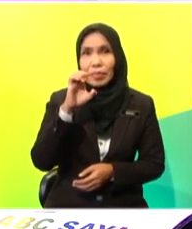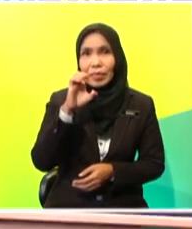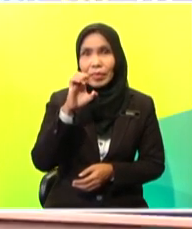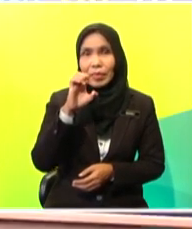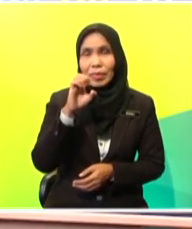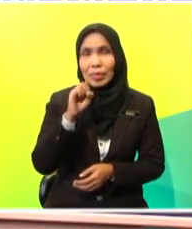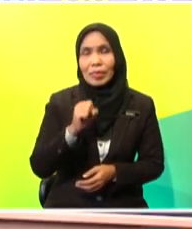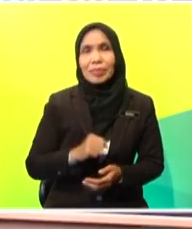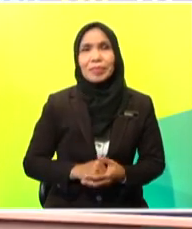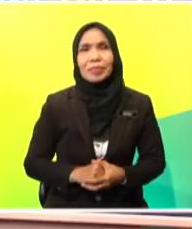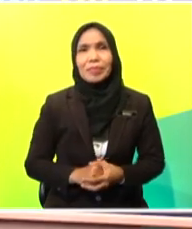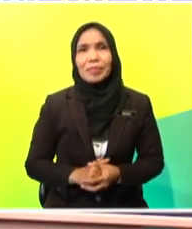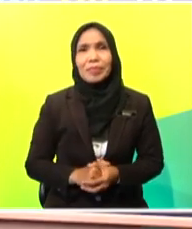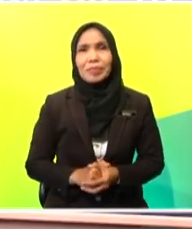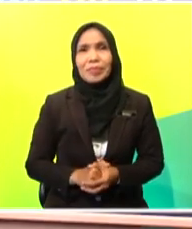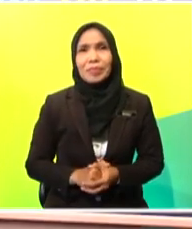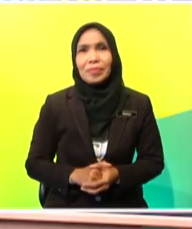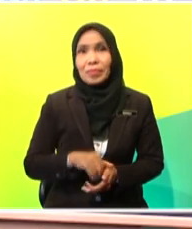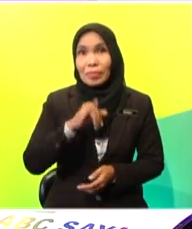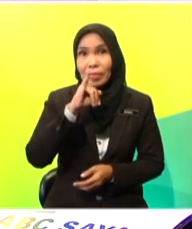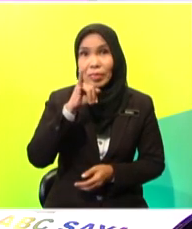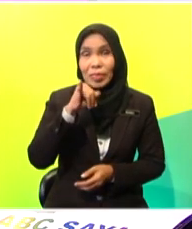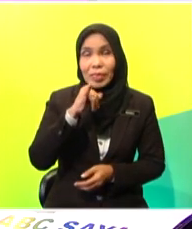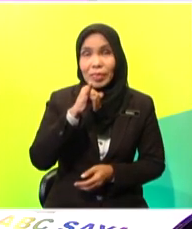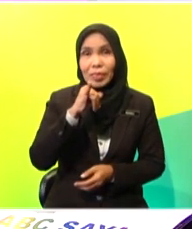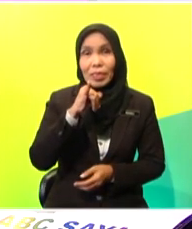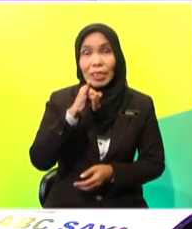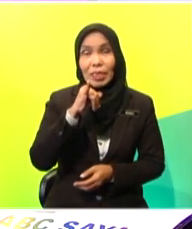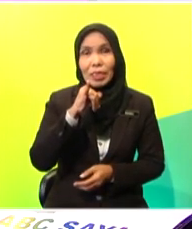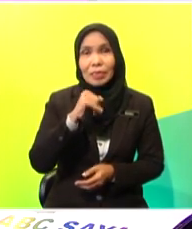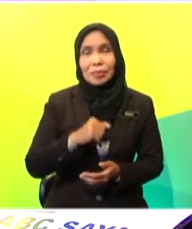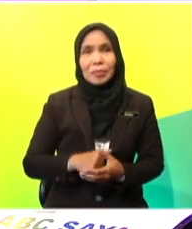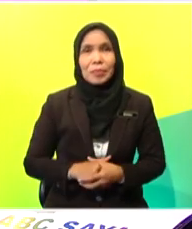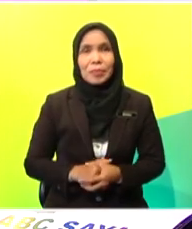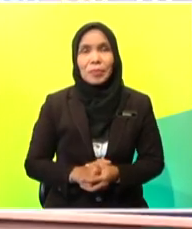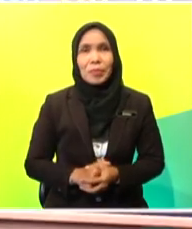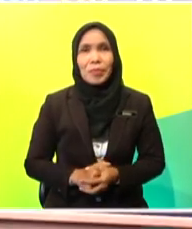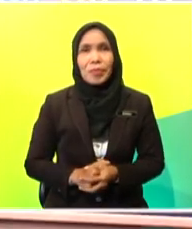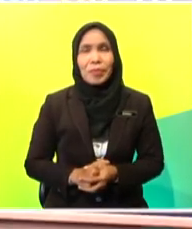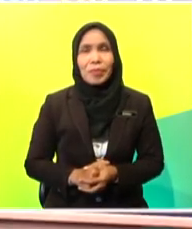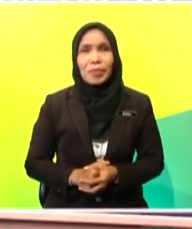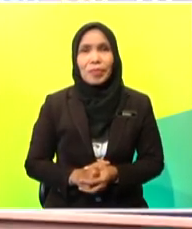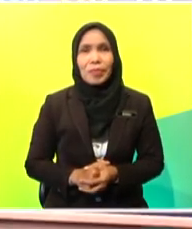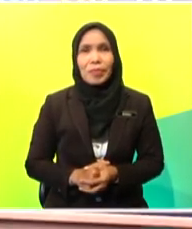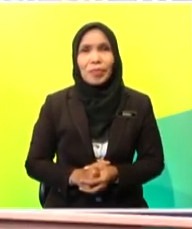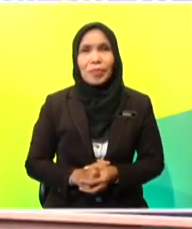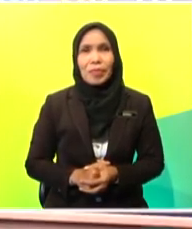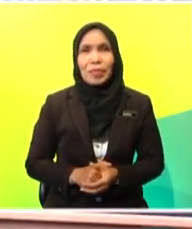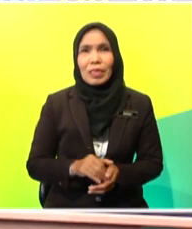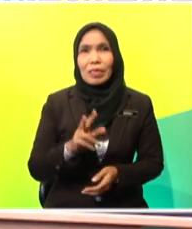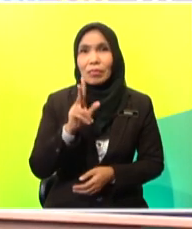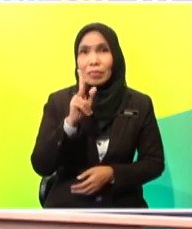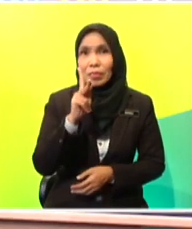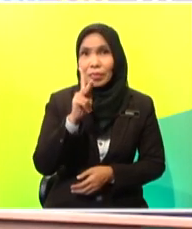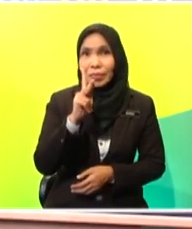y j c Oke hei